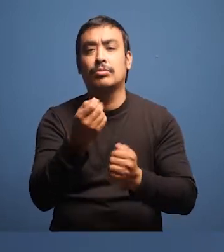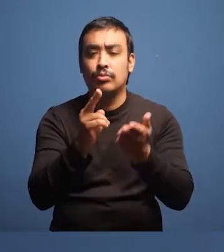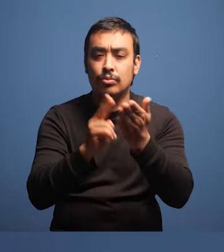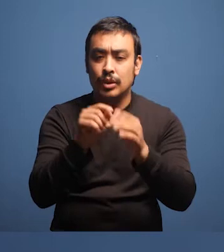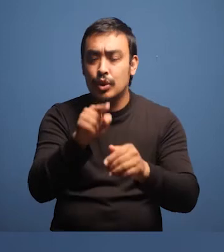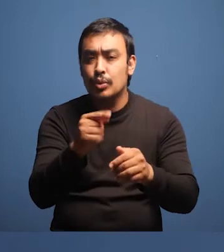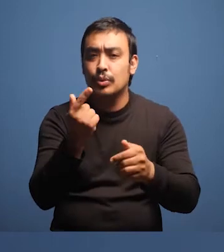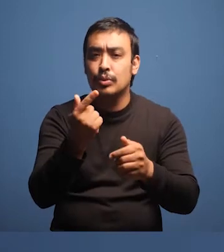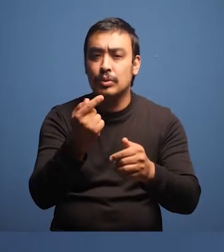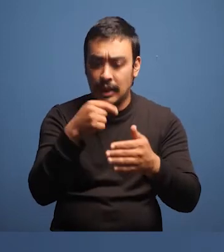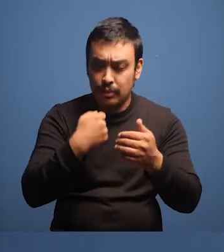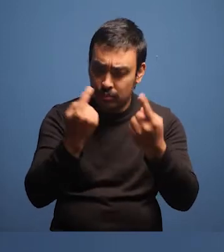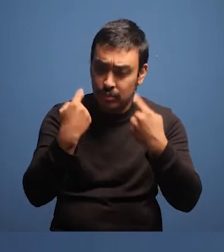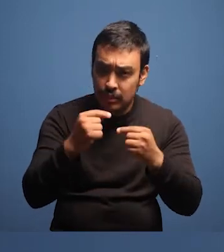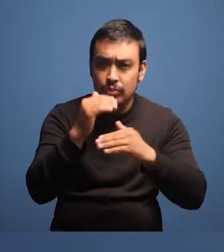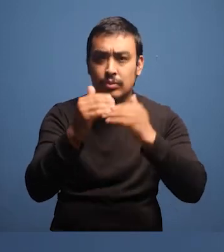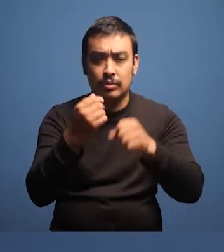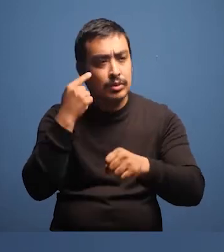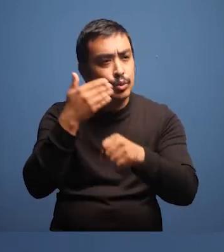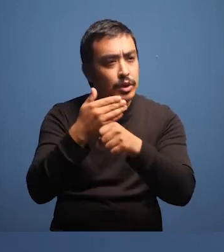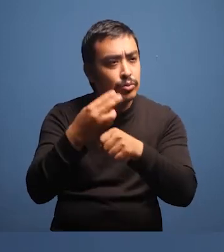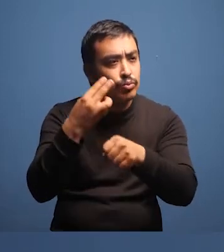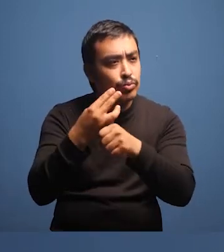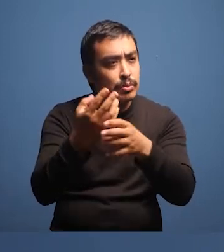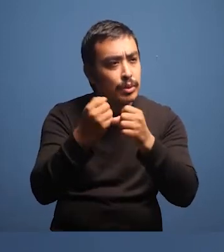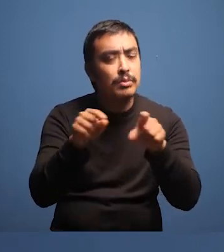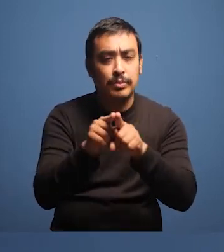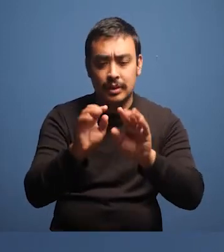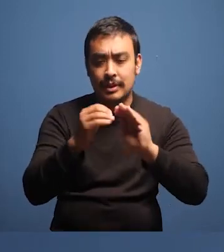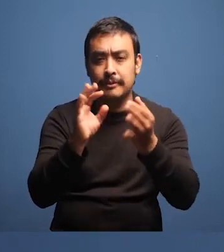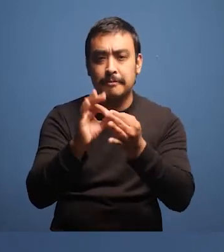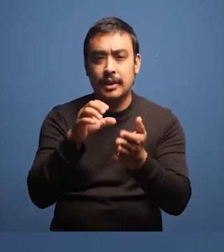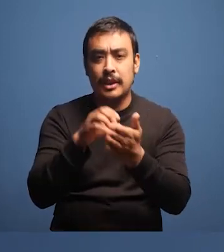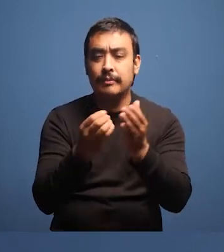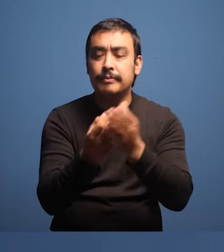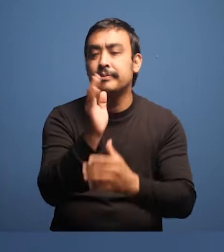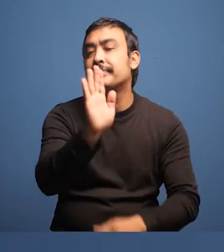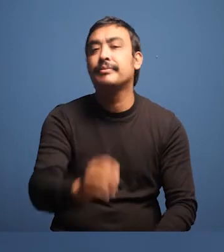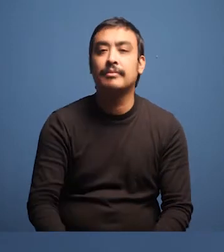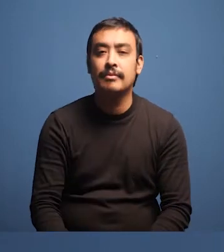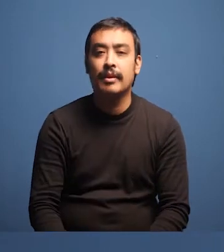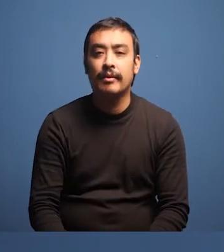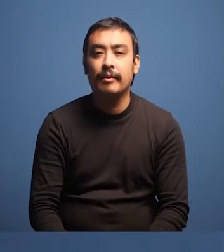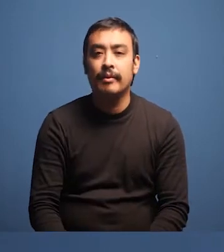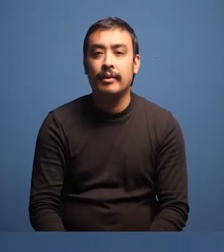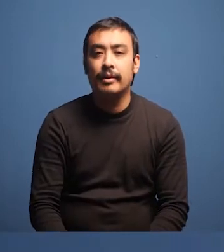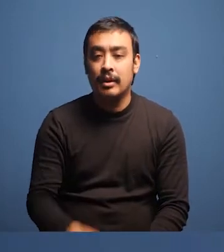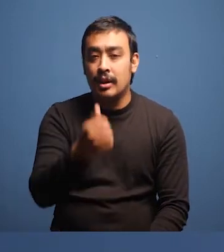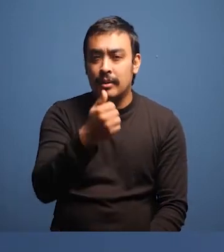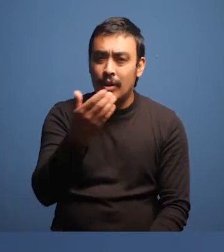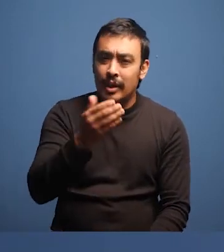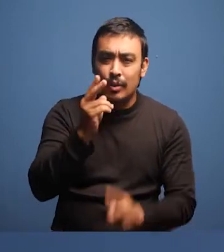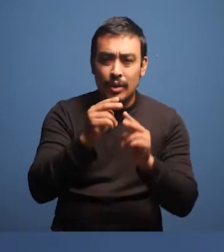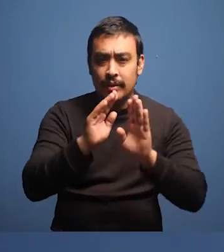हाम्रो एक्सटर्नल वर्ल्ड छ त्यो एक्सटर्नल वर्ल्डलाई एक्सप्लोर गर्नको लागि पनि सोसियल मिडियाले चाहिँ धेरै प्लेटफर्म प्रोभाइड गर्छ। सो अब हरेक कुराको